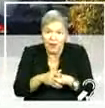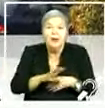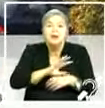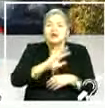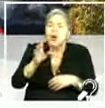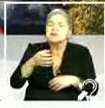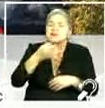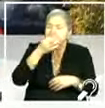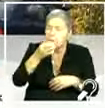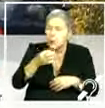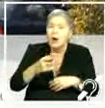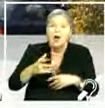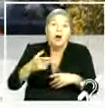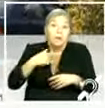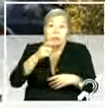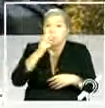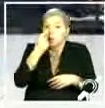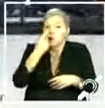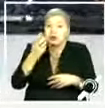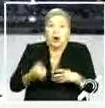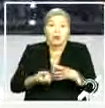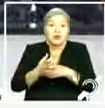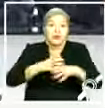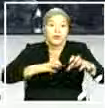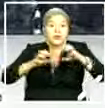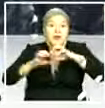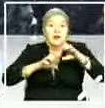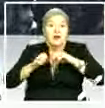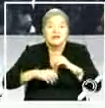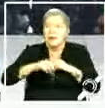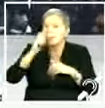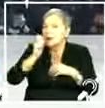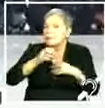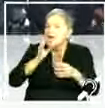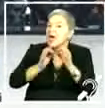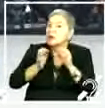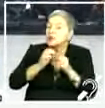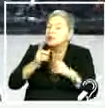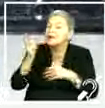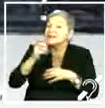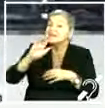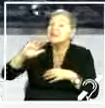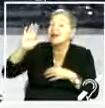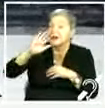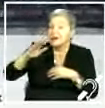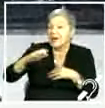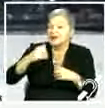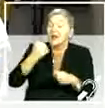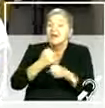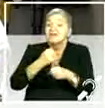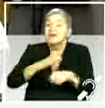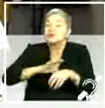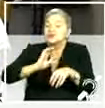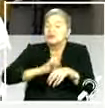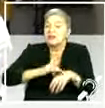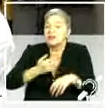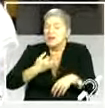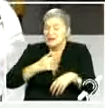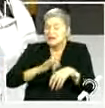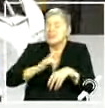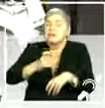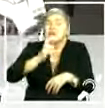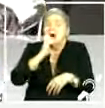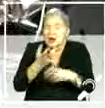populația care începea să dea semne de nervozitate. Sancțiunile economice occidentale creează un sentiment de frustrare în